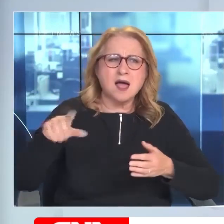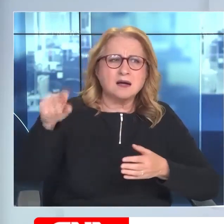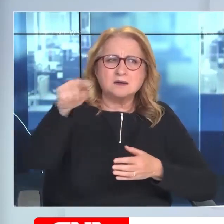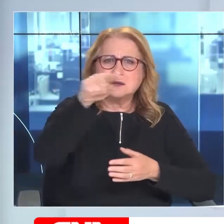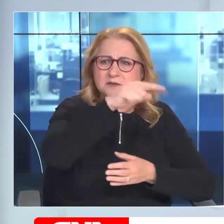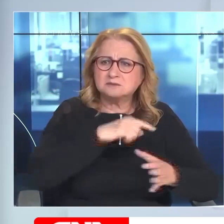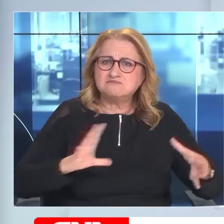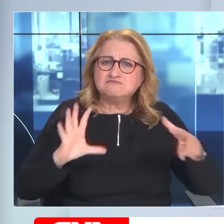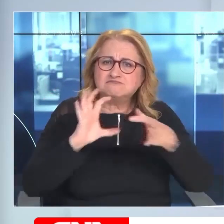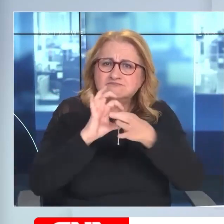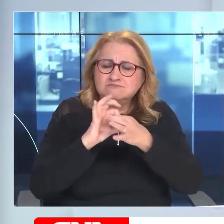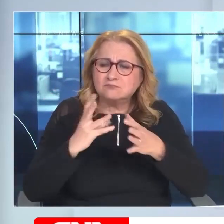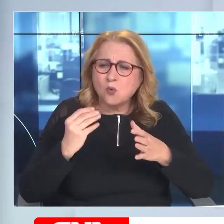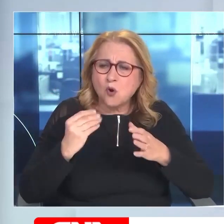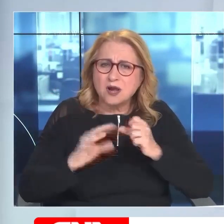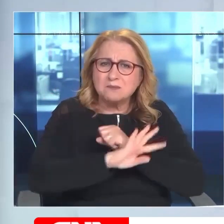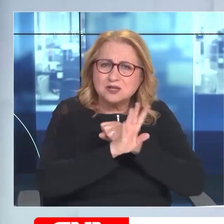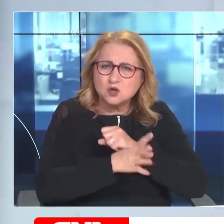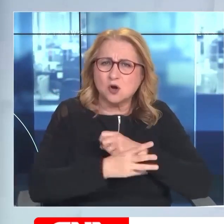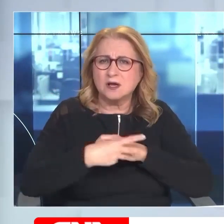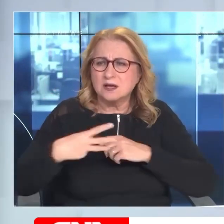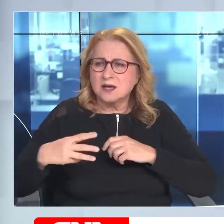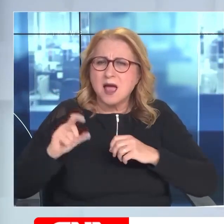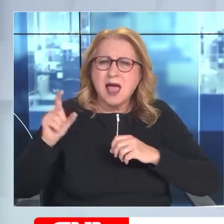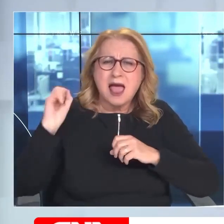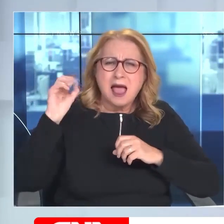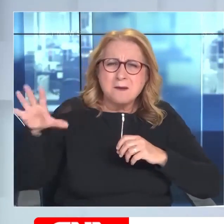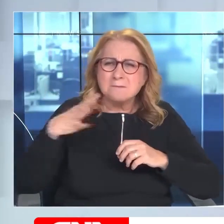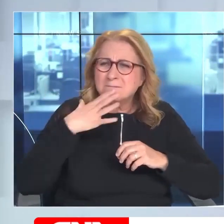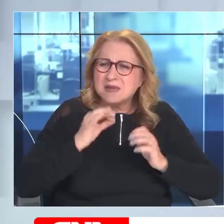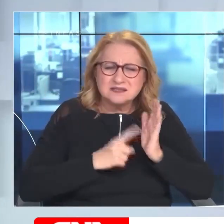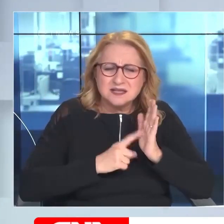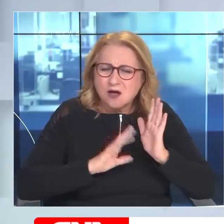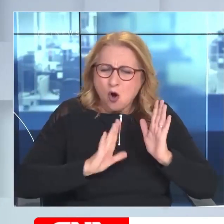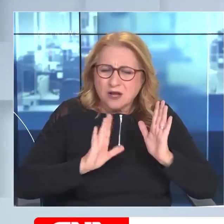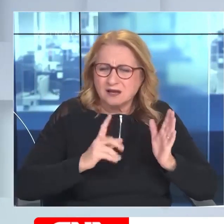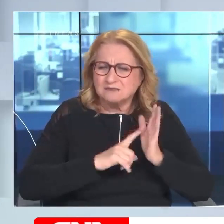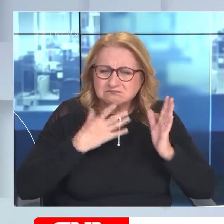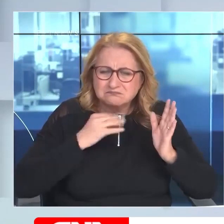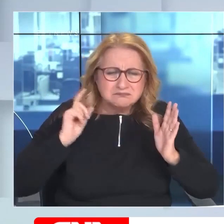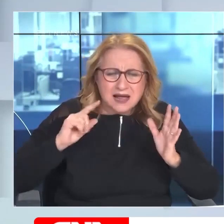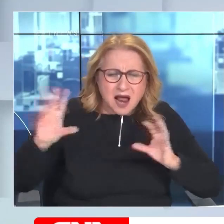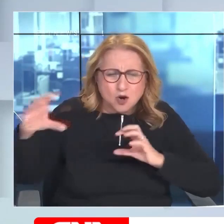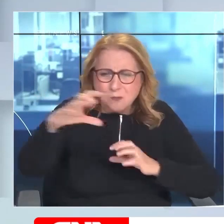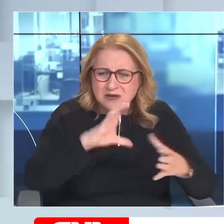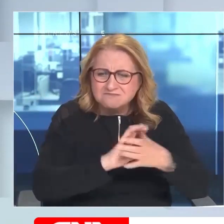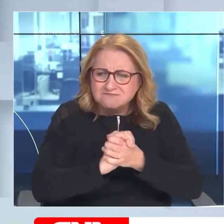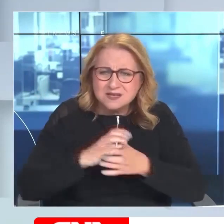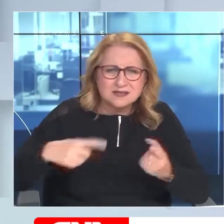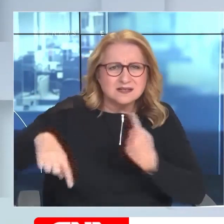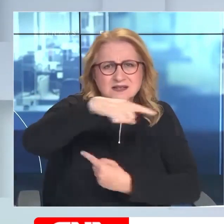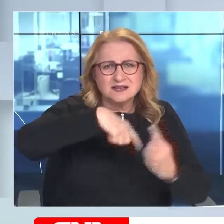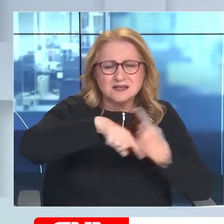πόσο επικίνδυνους δρόμους ανοίγουν, αμφισβητώντας ουσιαστικά το σημαντικότερο κεκτημένο